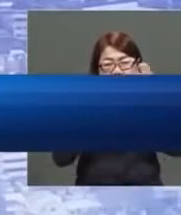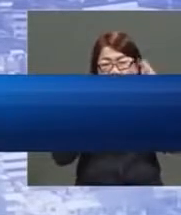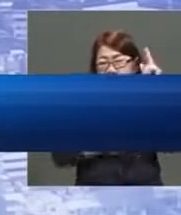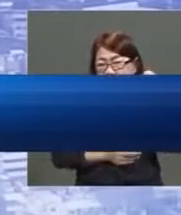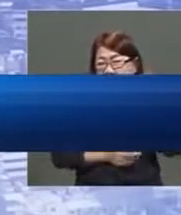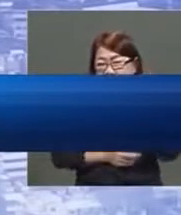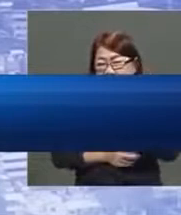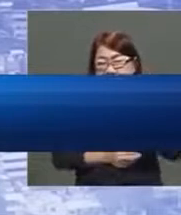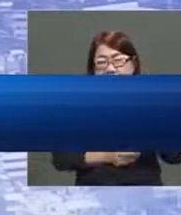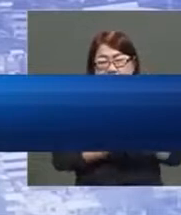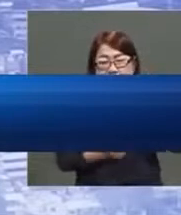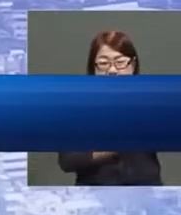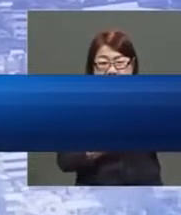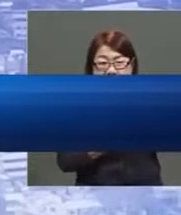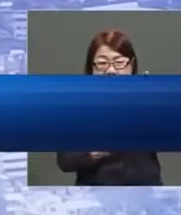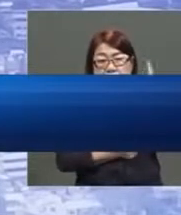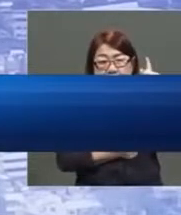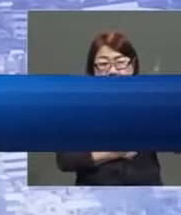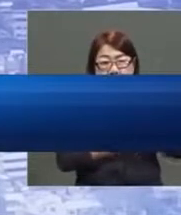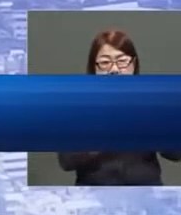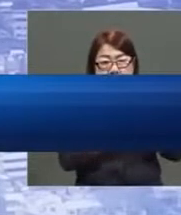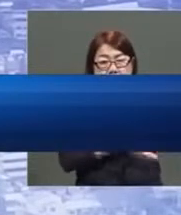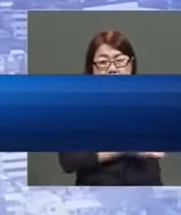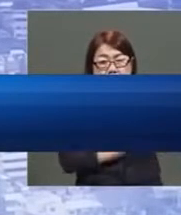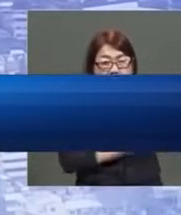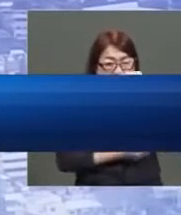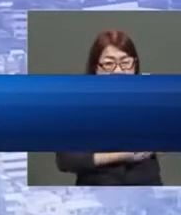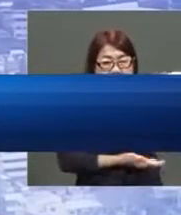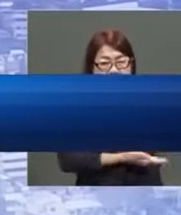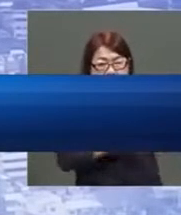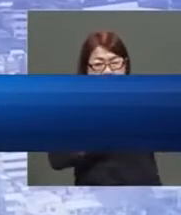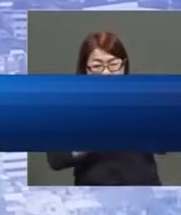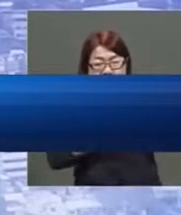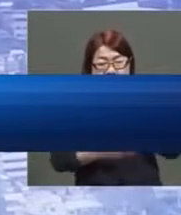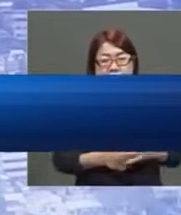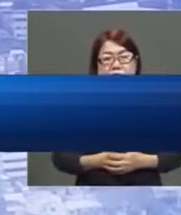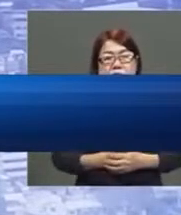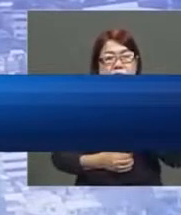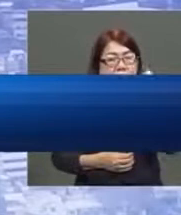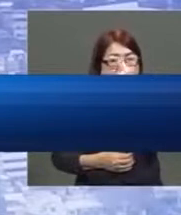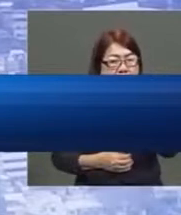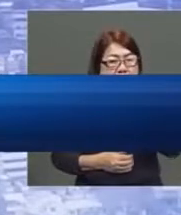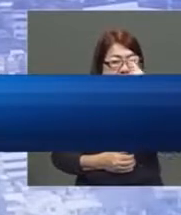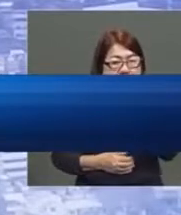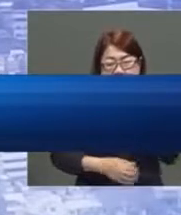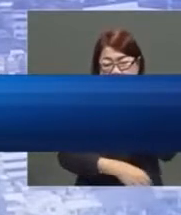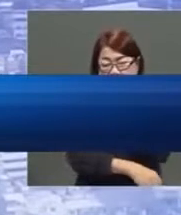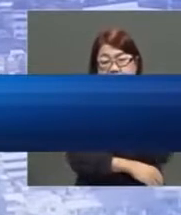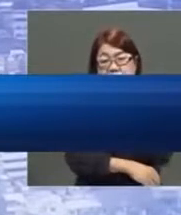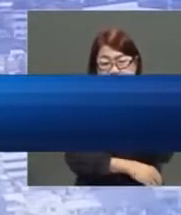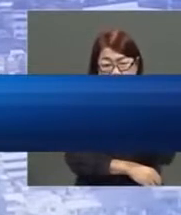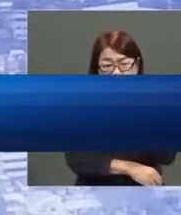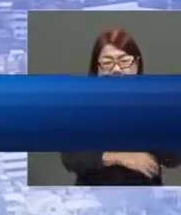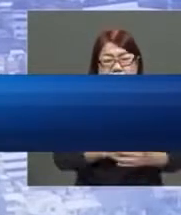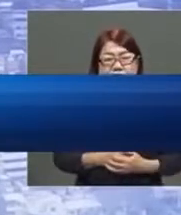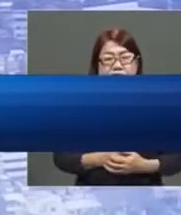ว่าล็อตแรกจะมาในวันพรุ่งนี้นะครับก็จะมีการที่จะได้ฉีดเร็วๆนี้ซึ่งท่านก็ได้